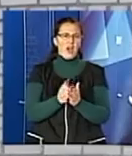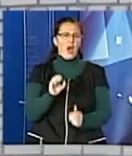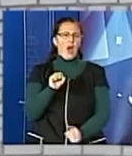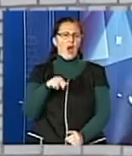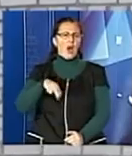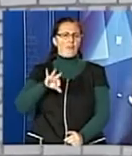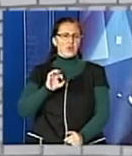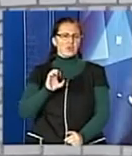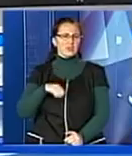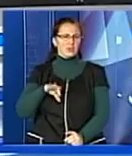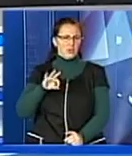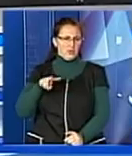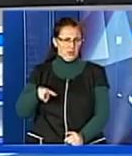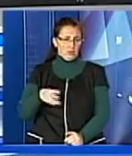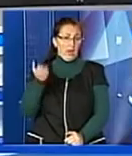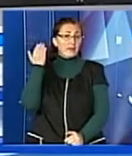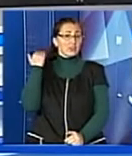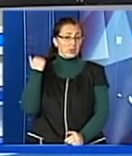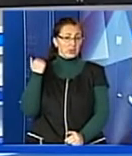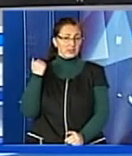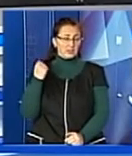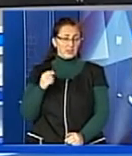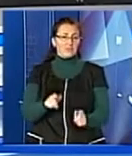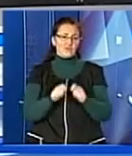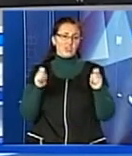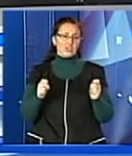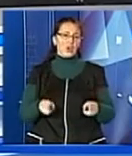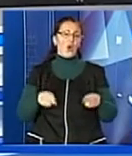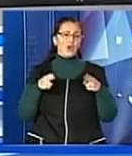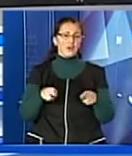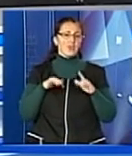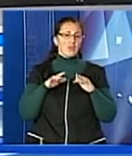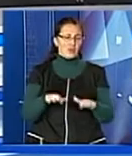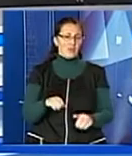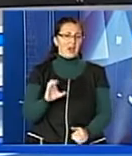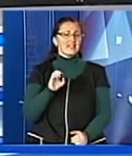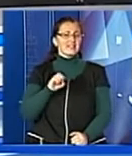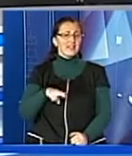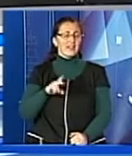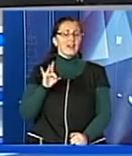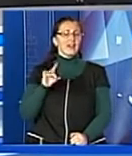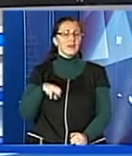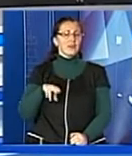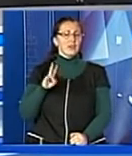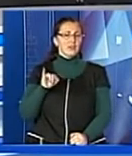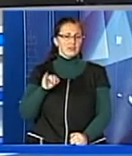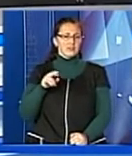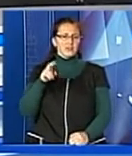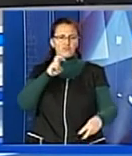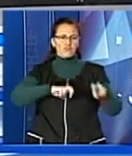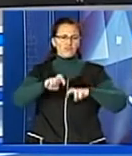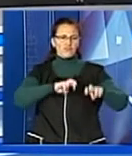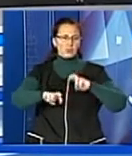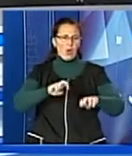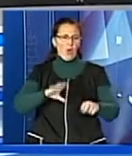1574 роком. Тоді правоохоронці порушили кримінальне провадження, в межах якого в серпні провели обшук у помешканні колишньої очільниці